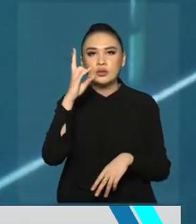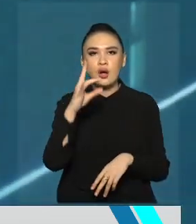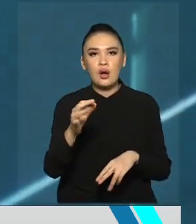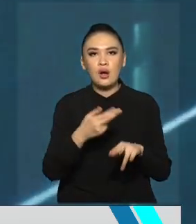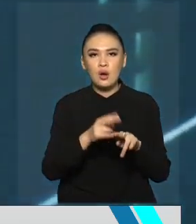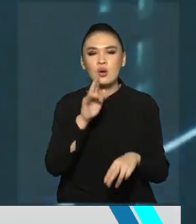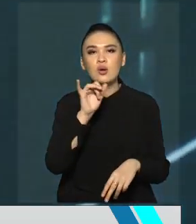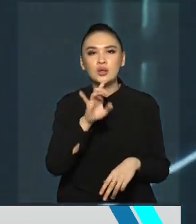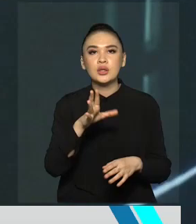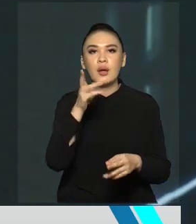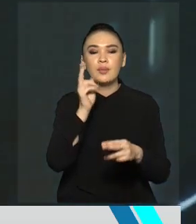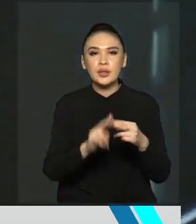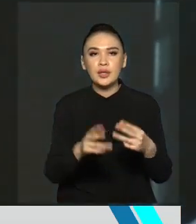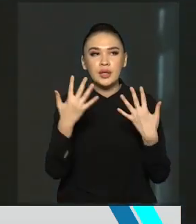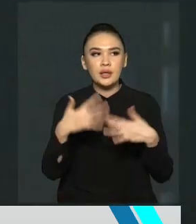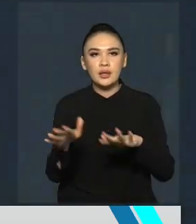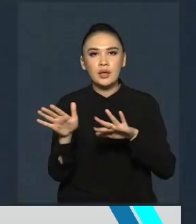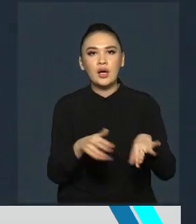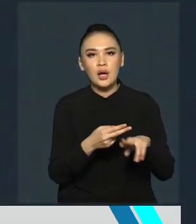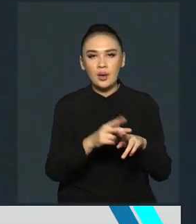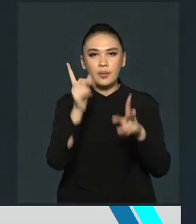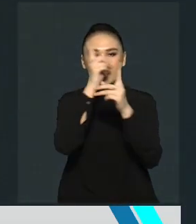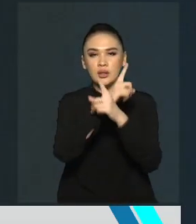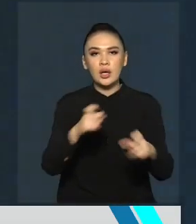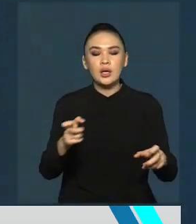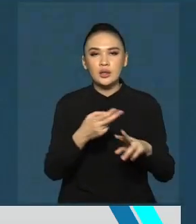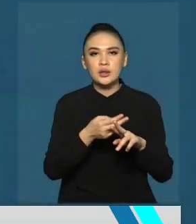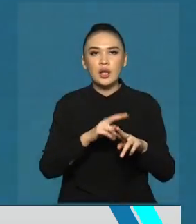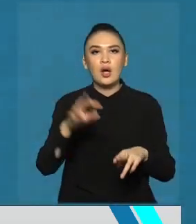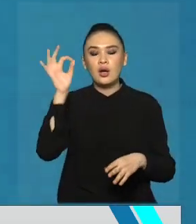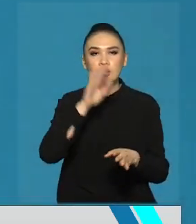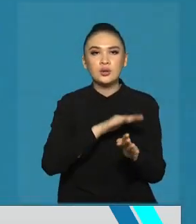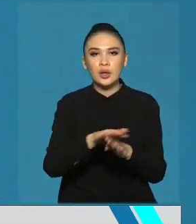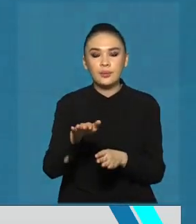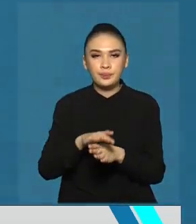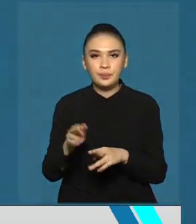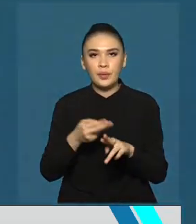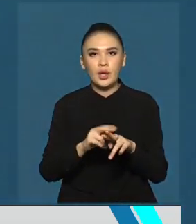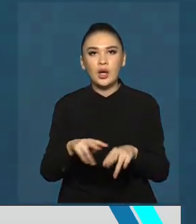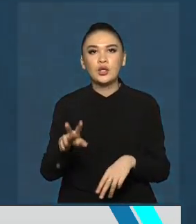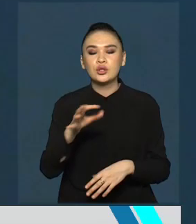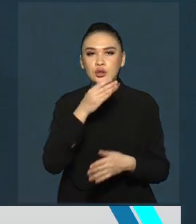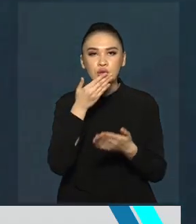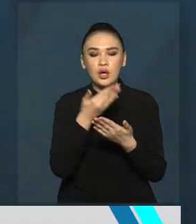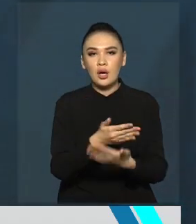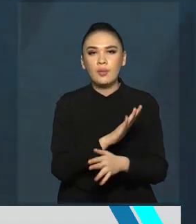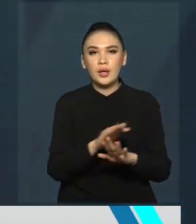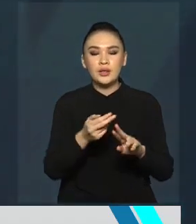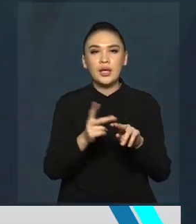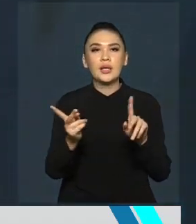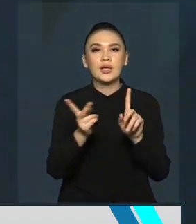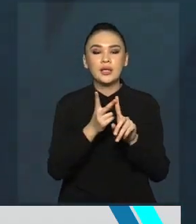Бірақ курсты бітіргеннен кейін ол аудармашыларды жергілікті жерлерде немесе атқарушы органдарда сұрамайды. Бір,